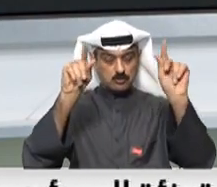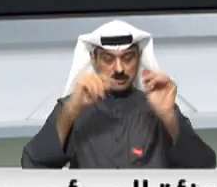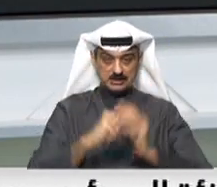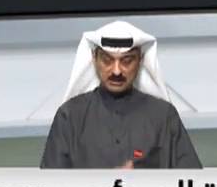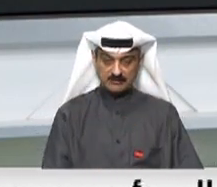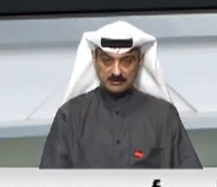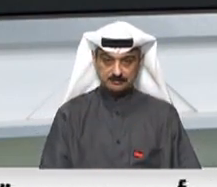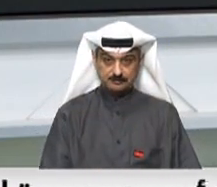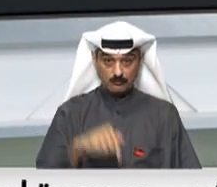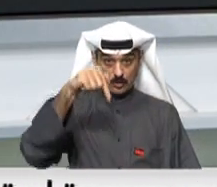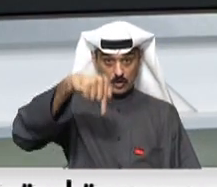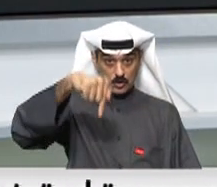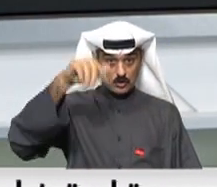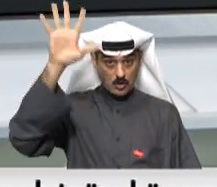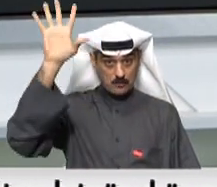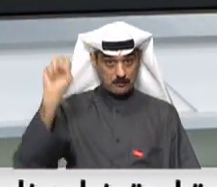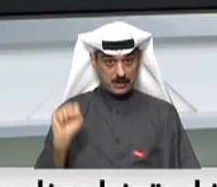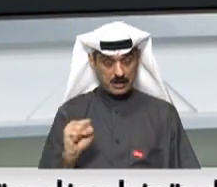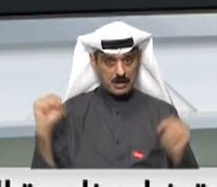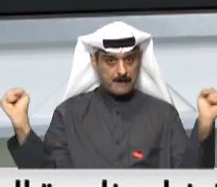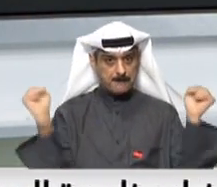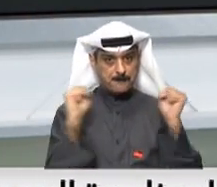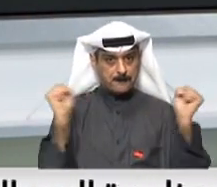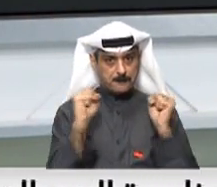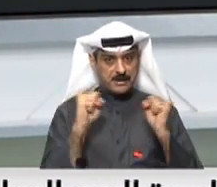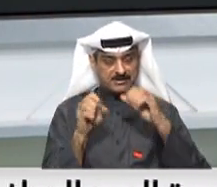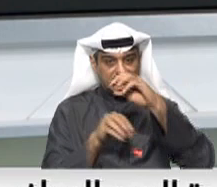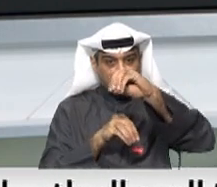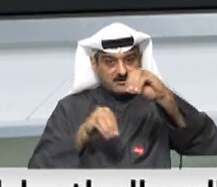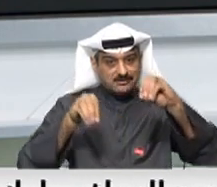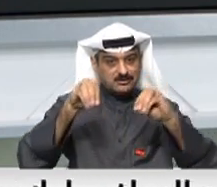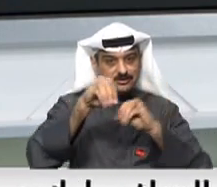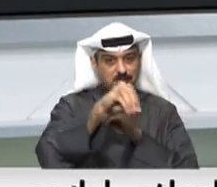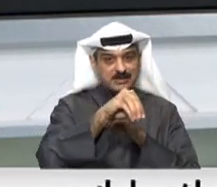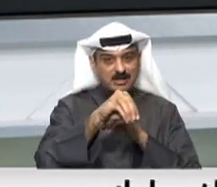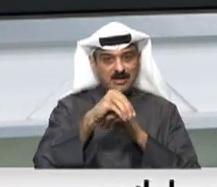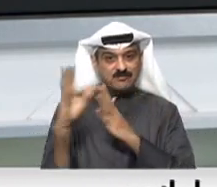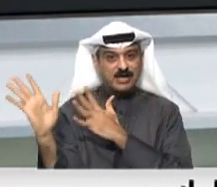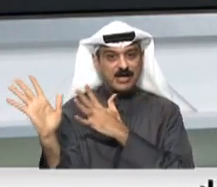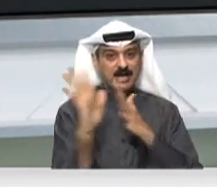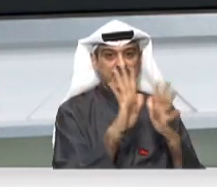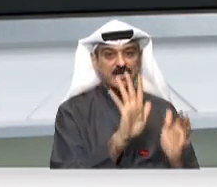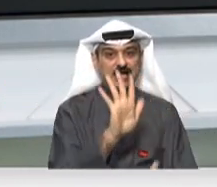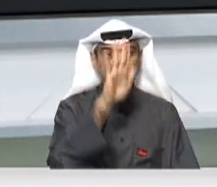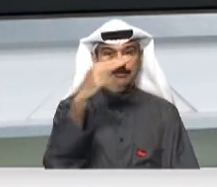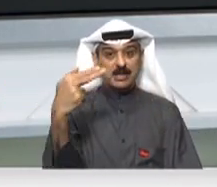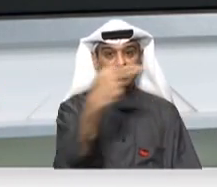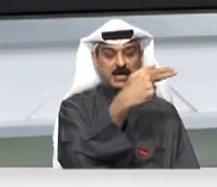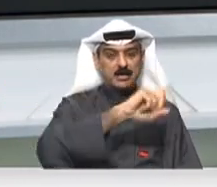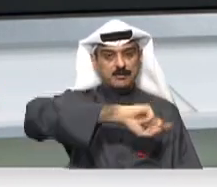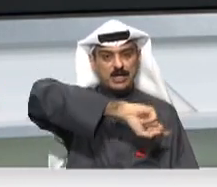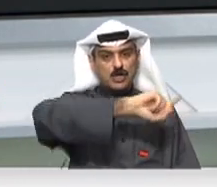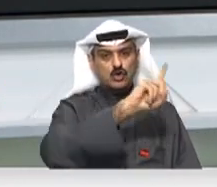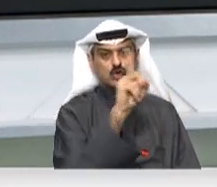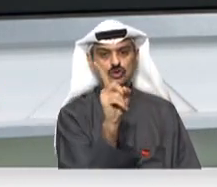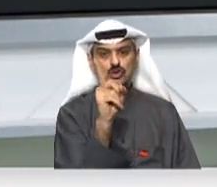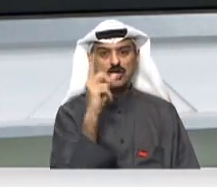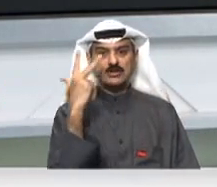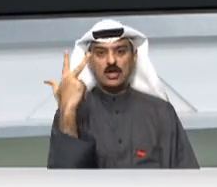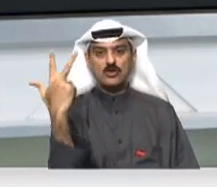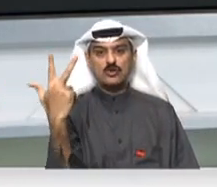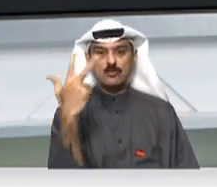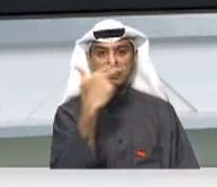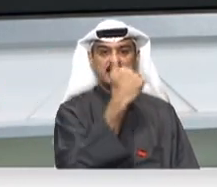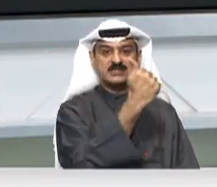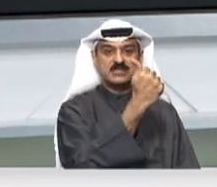اجواءنا بارده وايضا التحول الرياح الى الشماليه غربيه الى متقلبه الاتجاه تتراوح سرعته بشكل عام ما بين الثمانيه